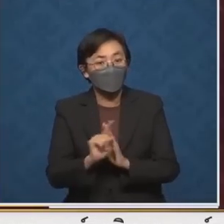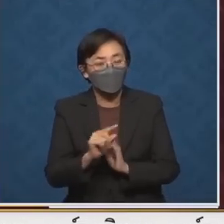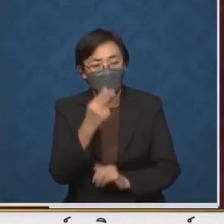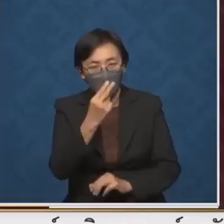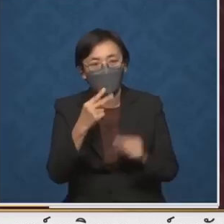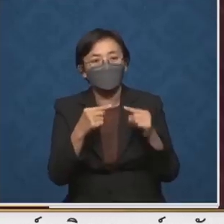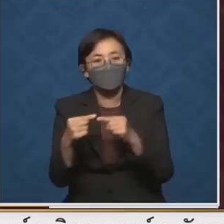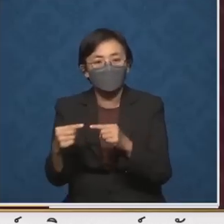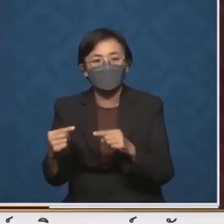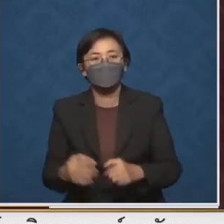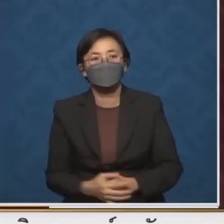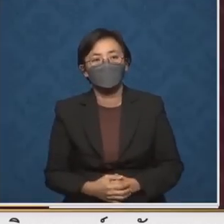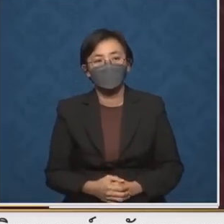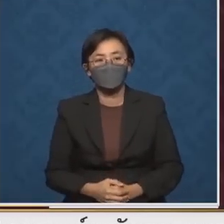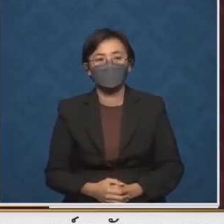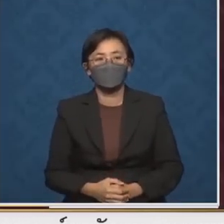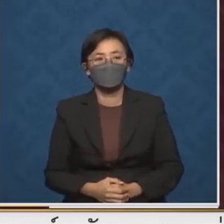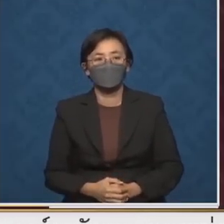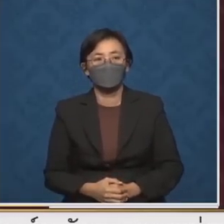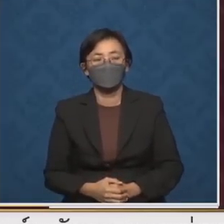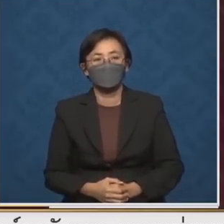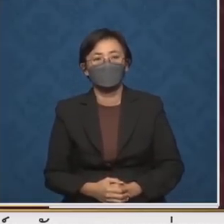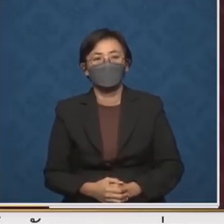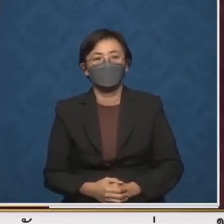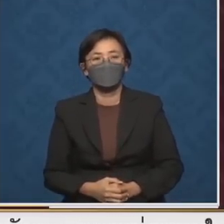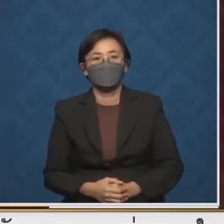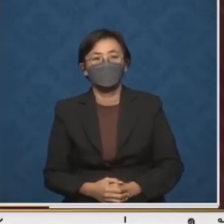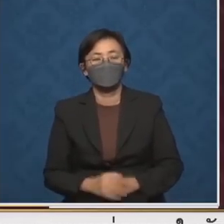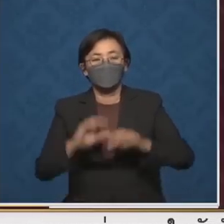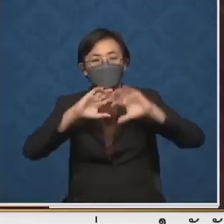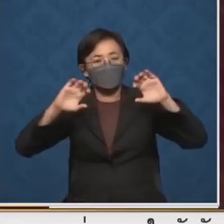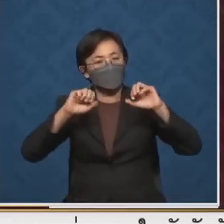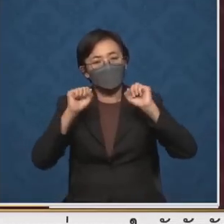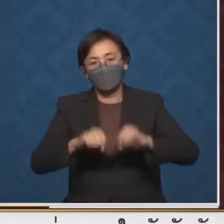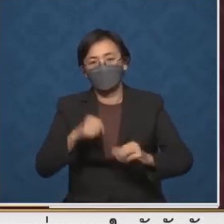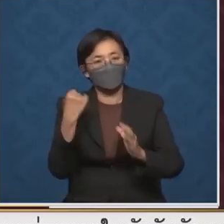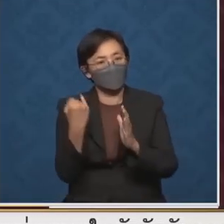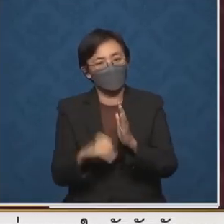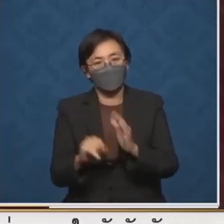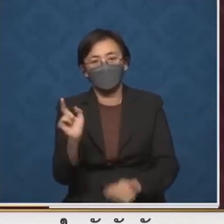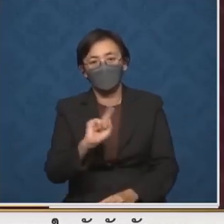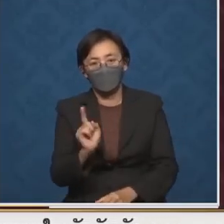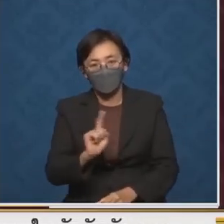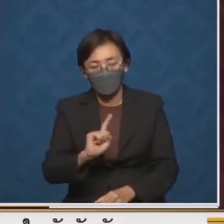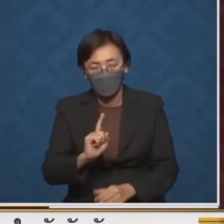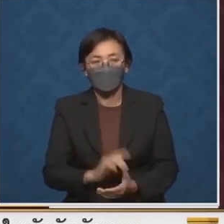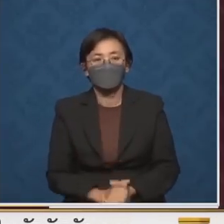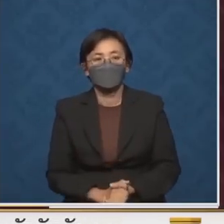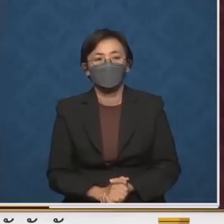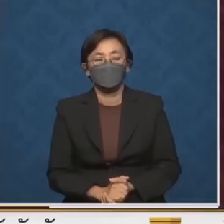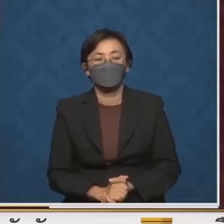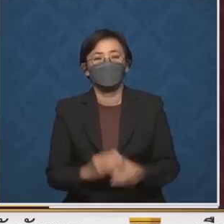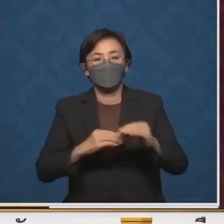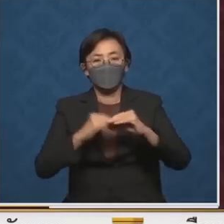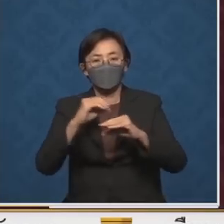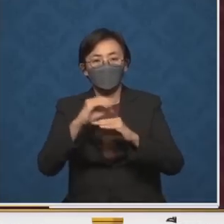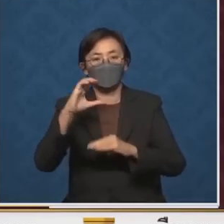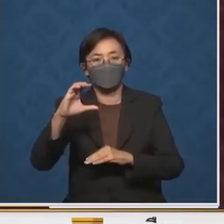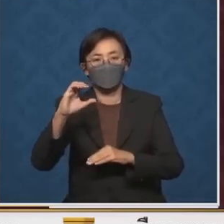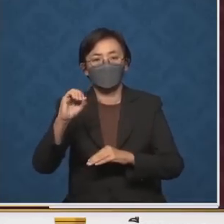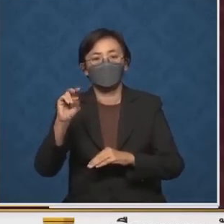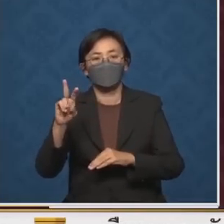นต่อไปครับรรษวัตัสนใจพลาดดีครับไม่เข้าโควแค